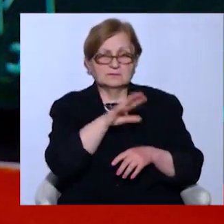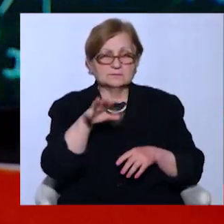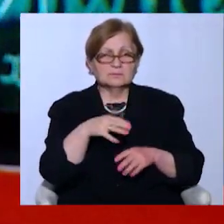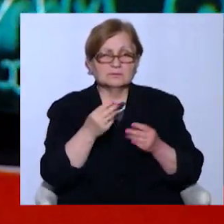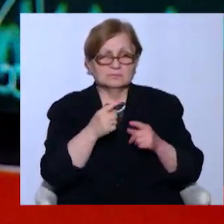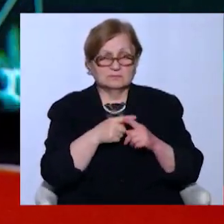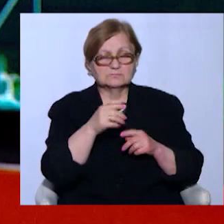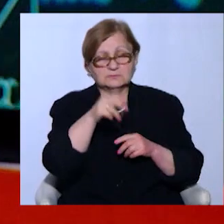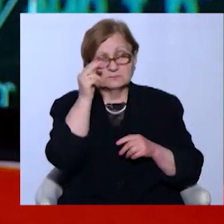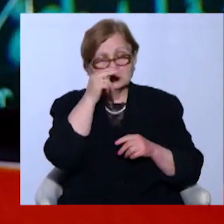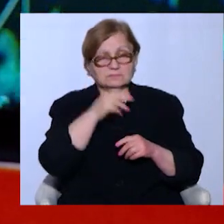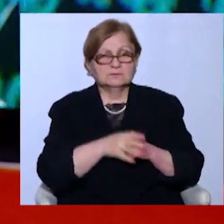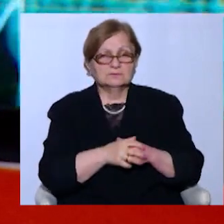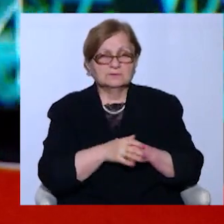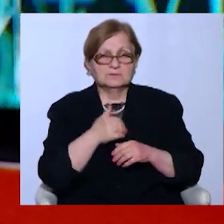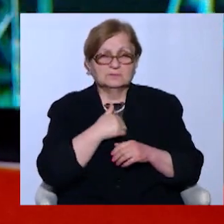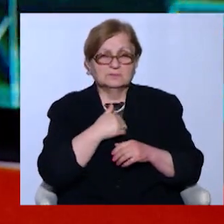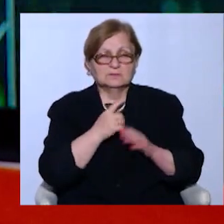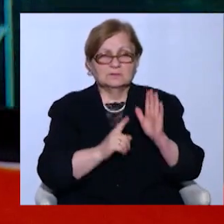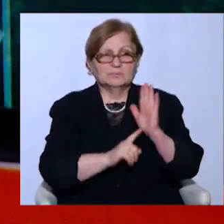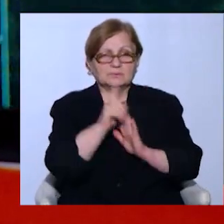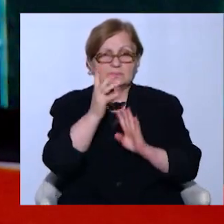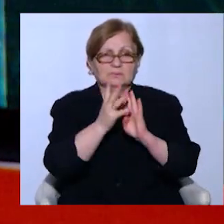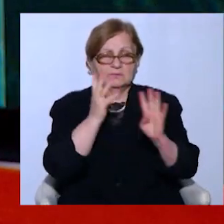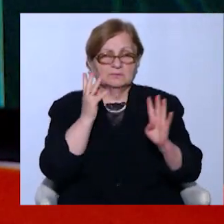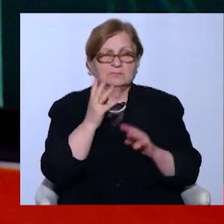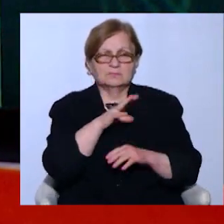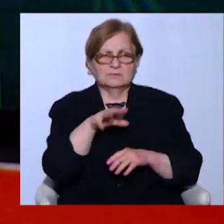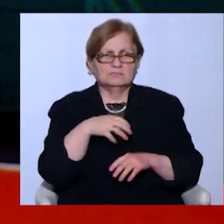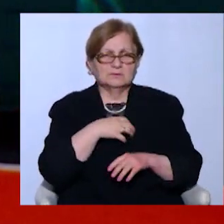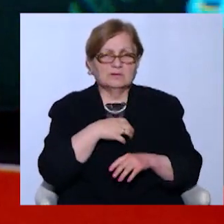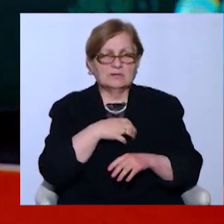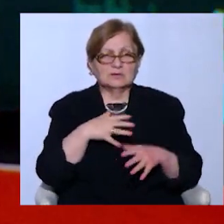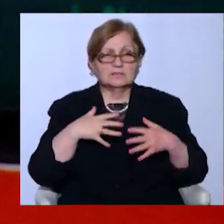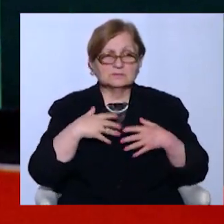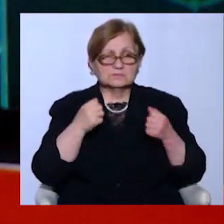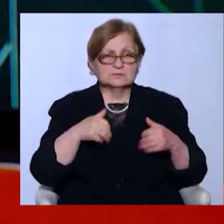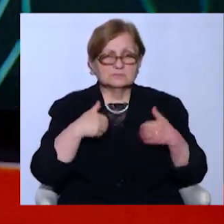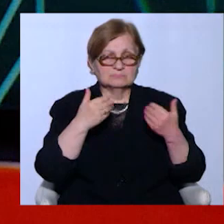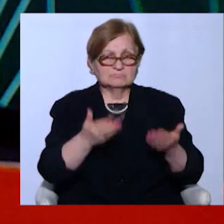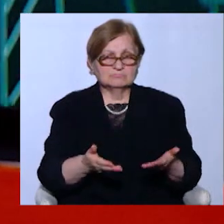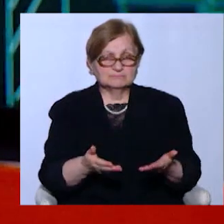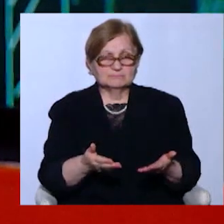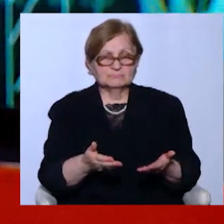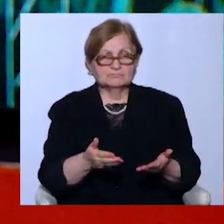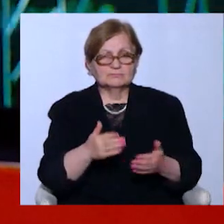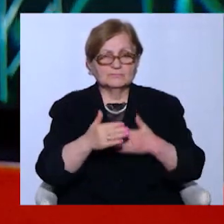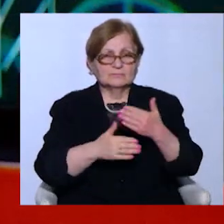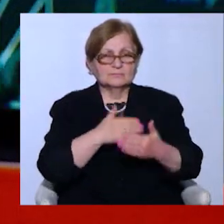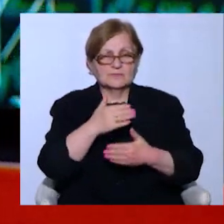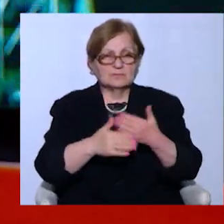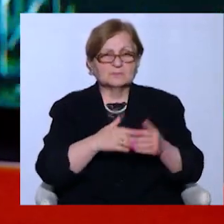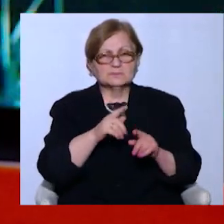და სწავლობთ მას. მე მინდა პირველ რიგში ყველაზე მნიშვნელოვანი ჯანმრთელობა გისურვოთ, ასევე გისურვებთ წარმატებებს